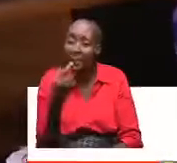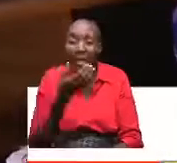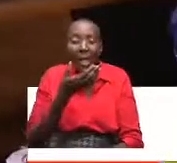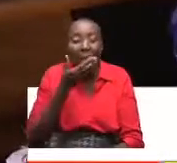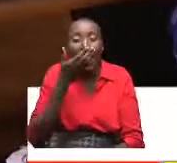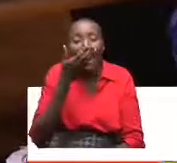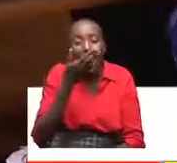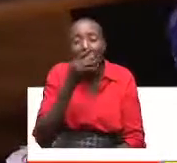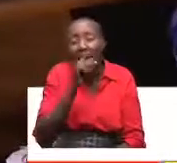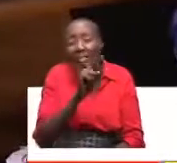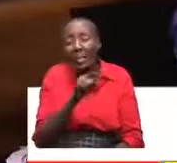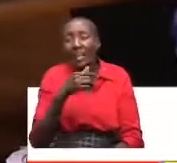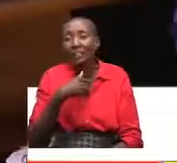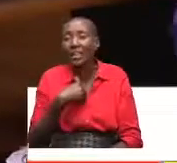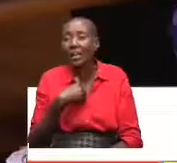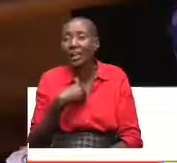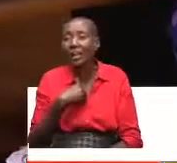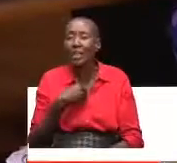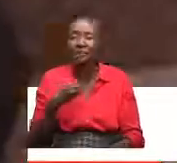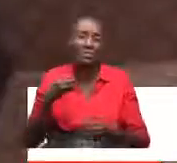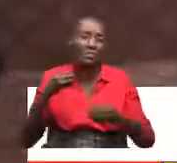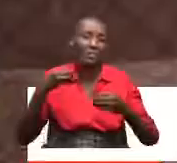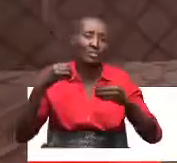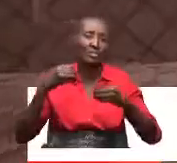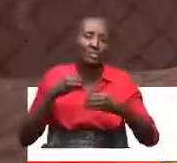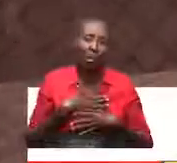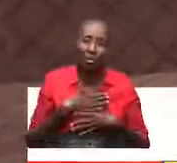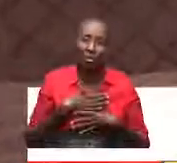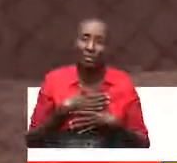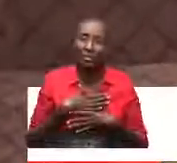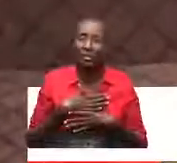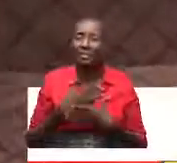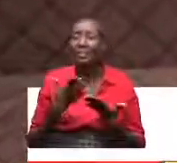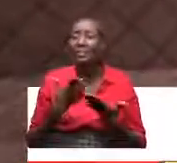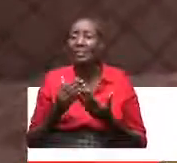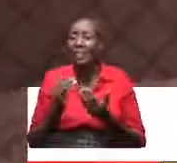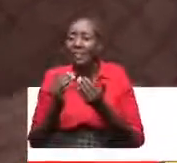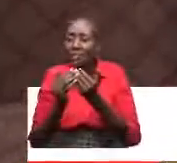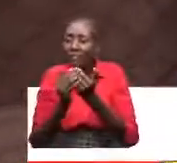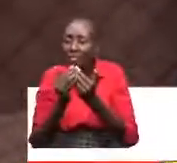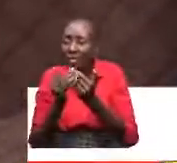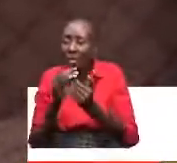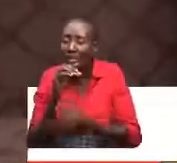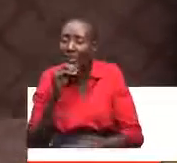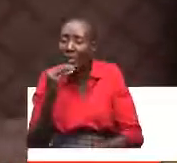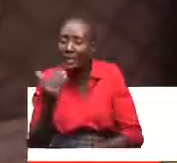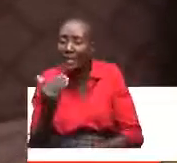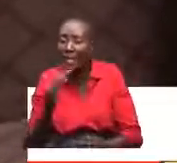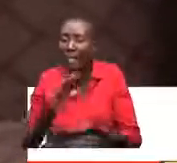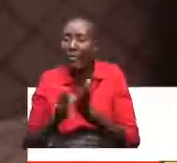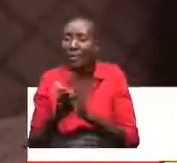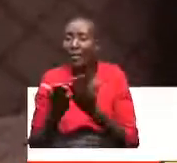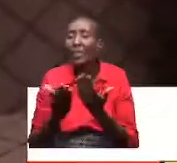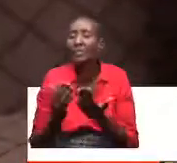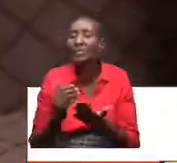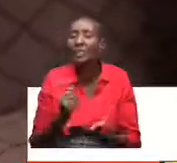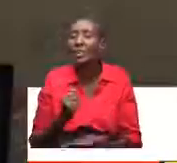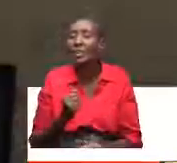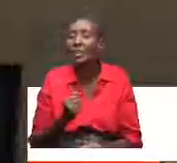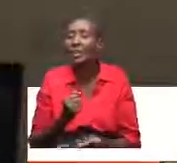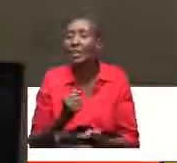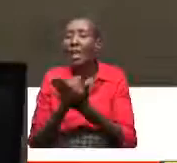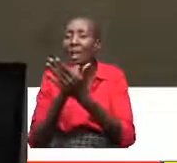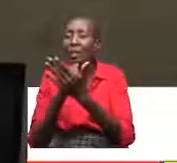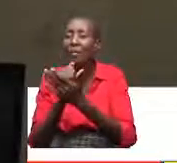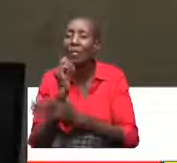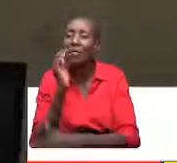huwa anawapea huwa pia linawashangaza sana. Safari ya kumlea mtoto wa kiume bila usaidizi kutoka kwa mzazi mwenza